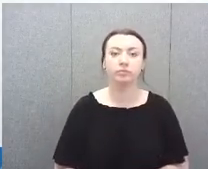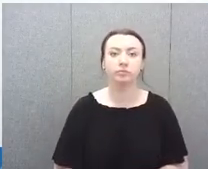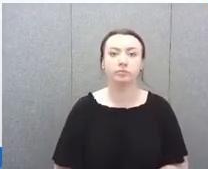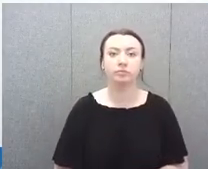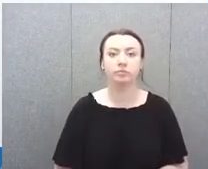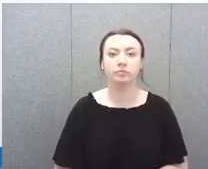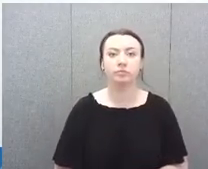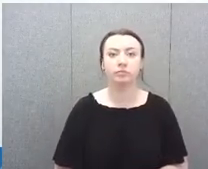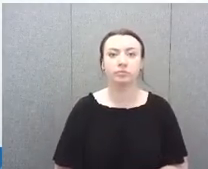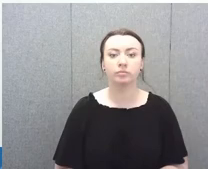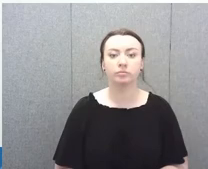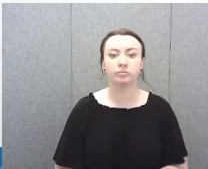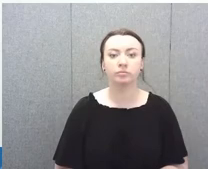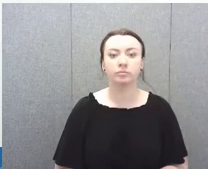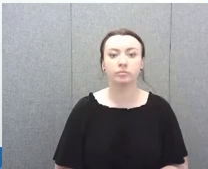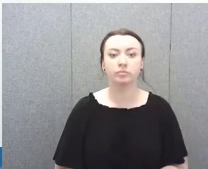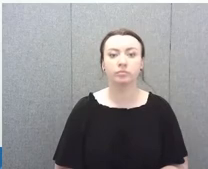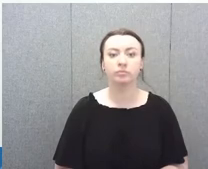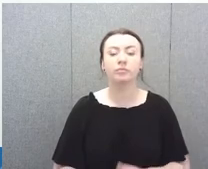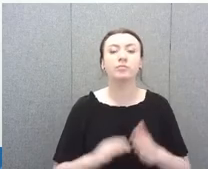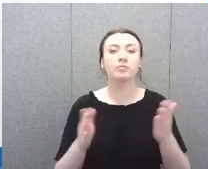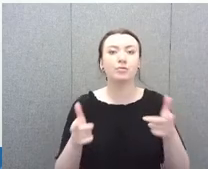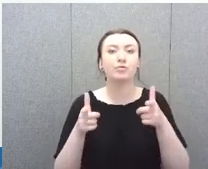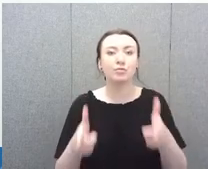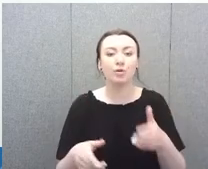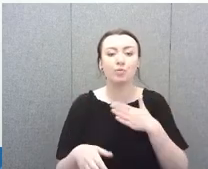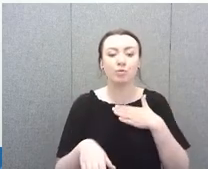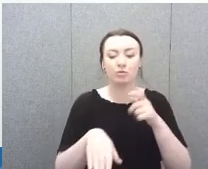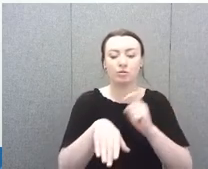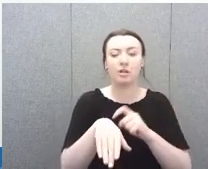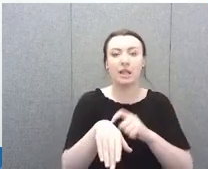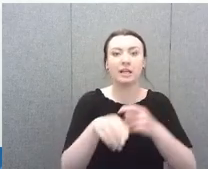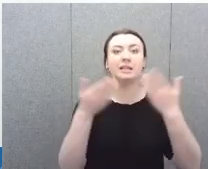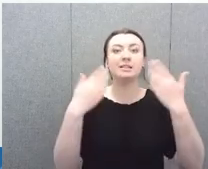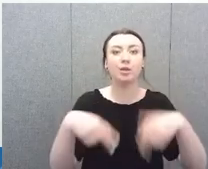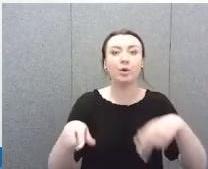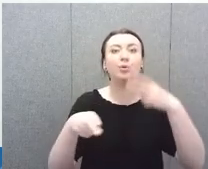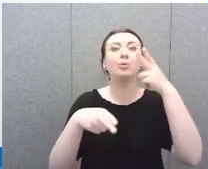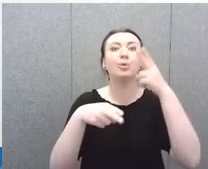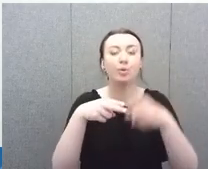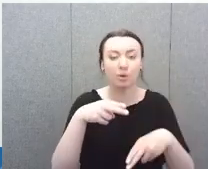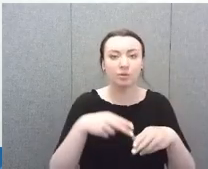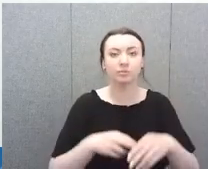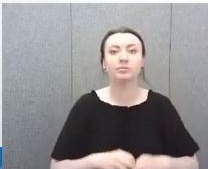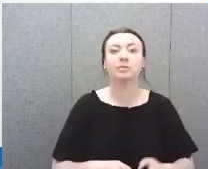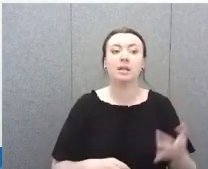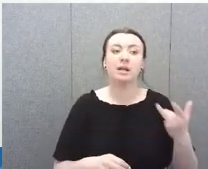Герба. Спасибо, Катерина. Наше время подошло к концу.